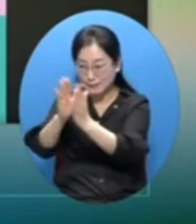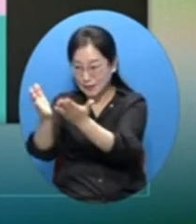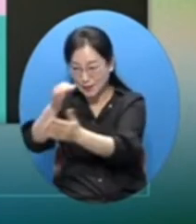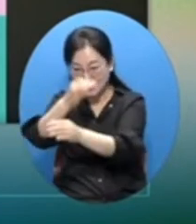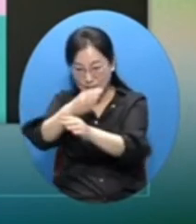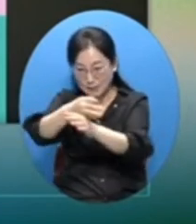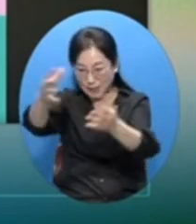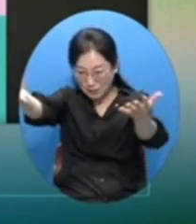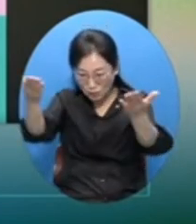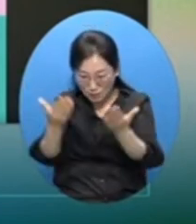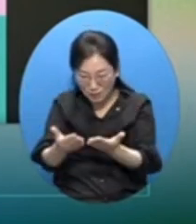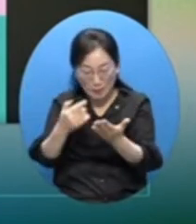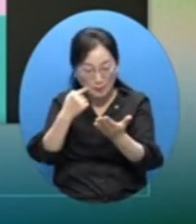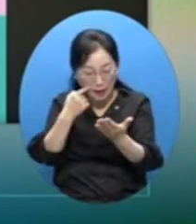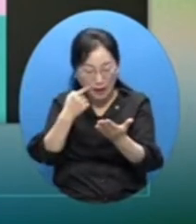우리가